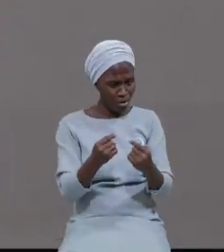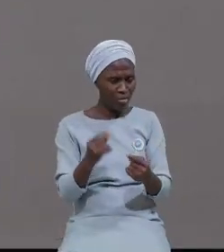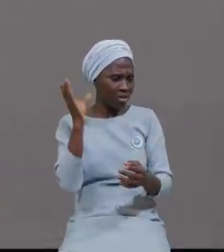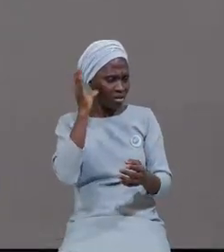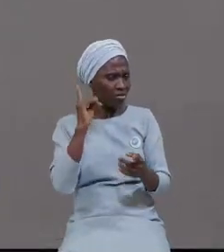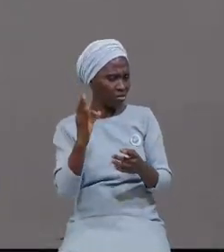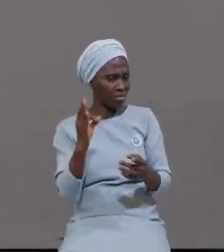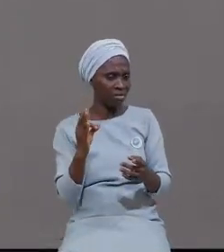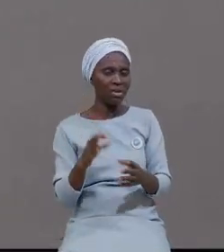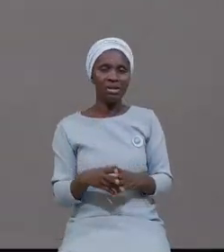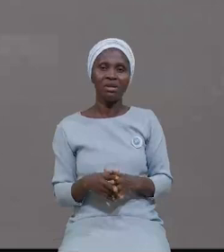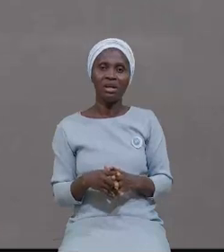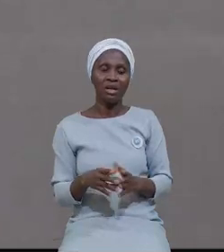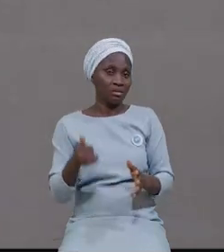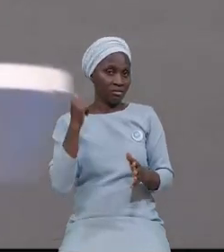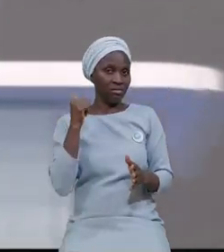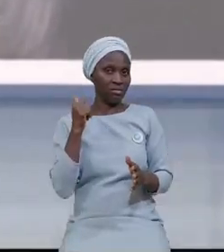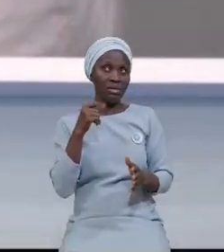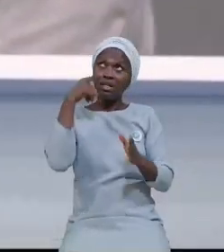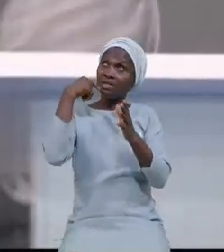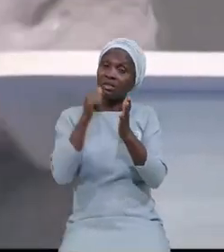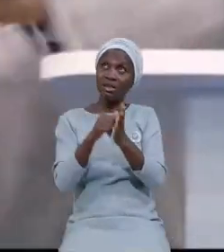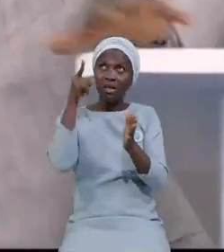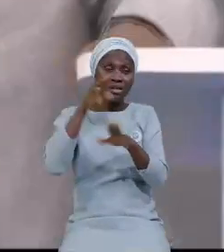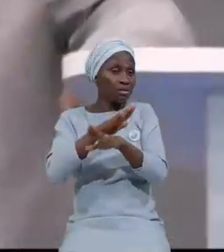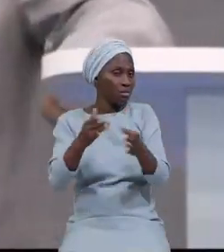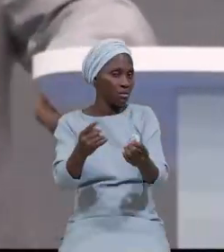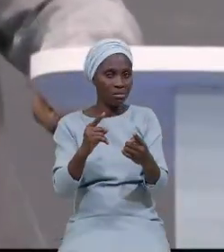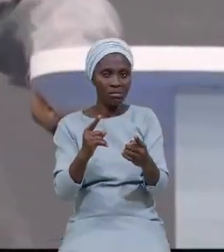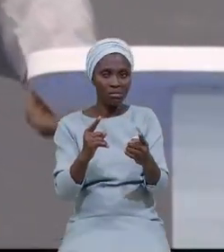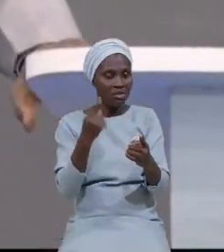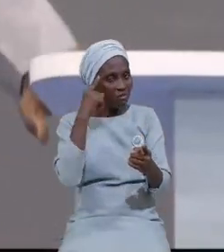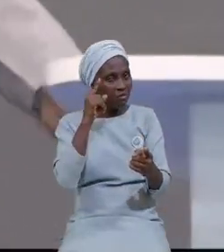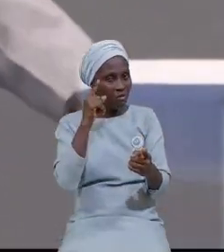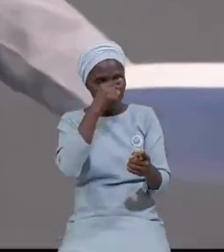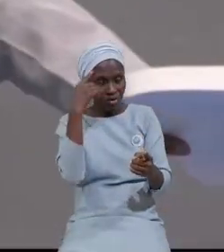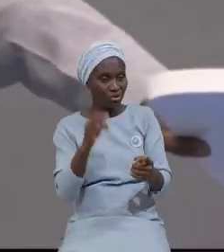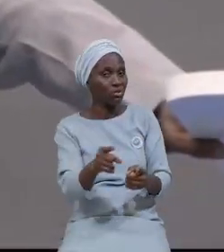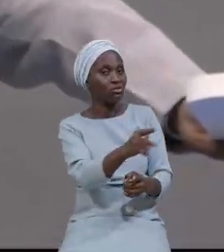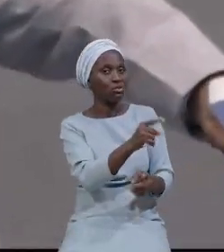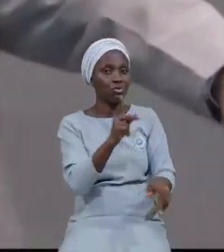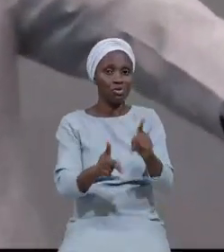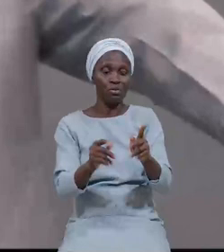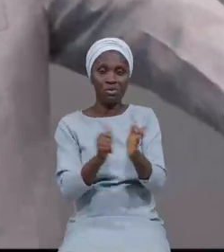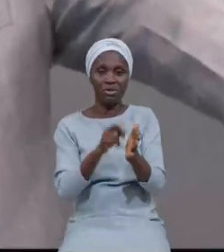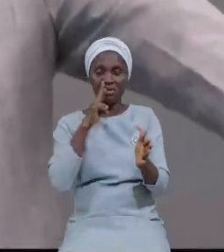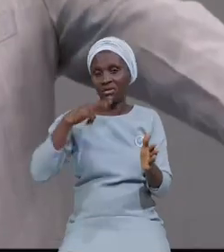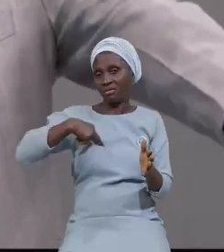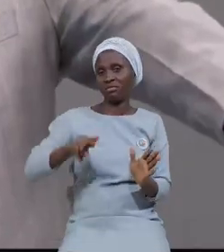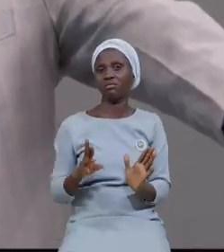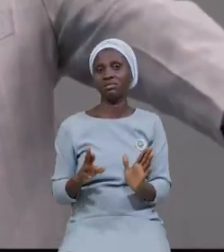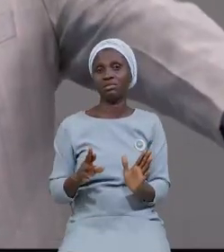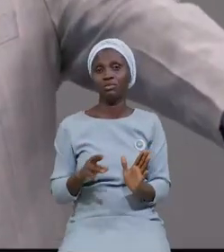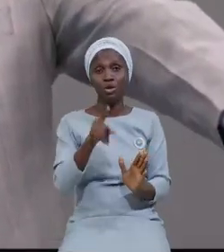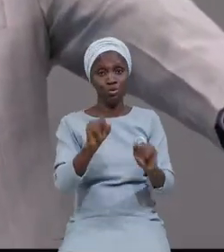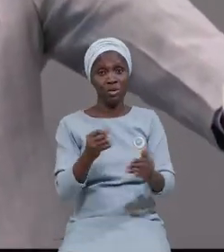suis pas venu pour ces religieux là ceux qui pens que tout est acheté tu peux acheter des choses sur la